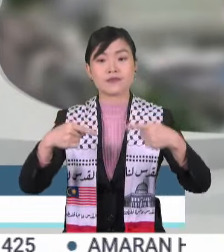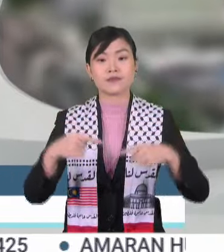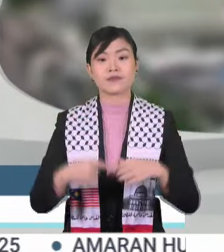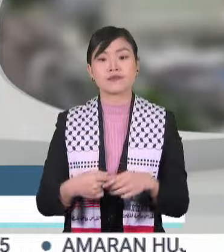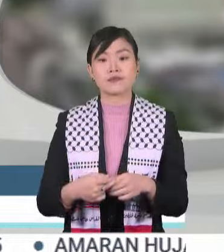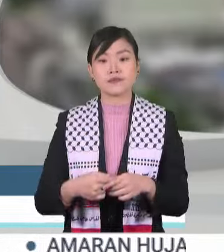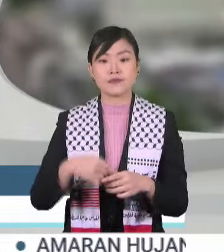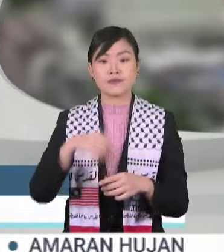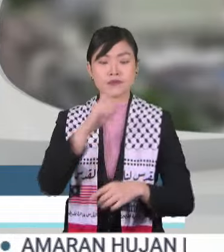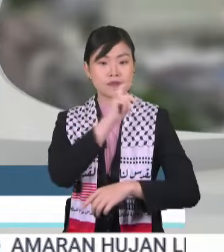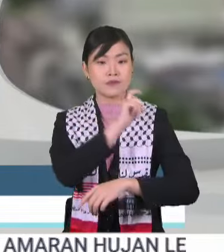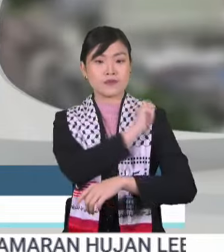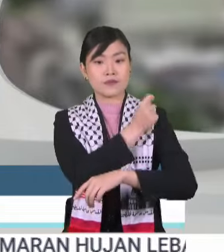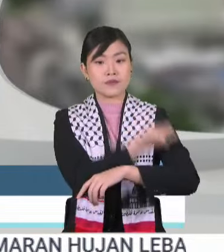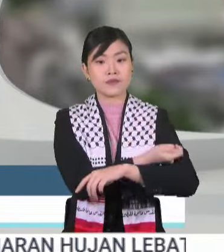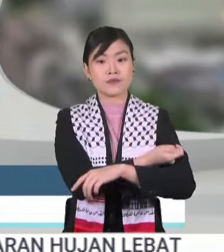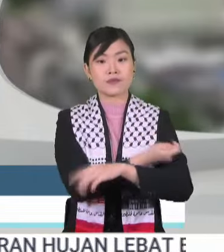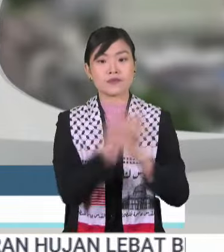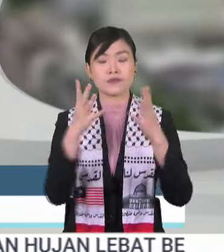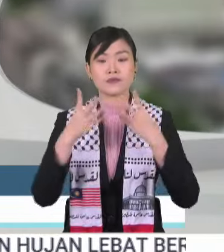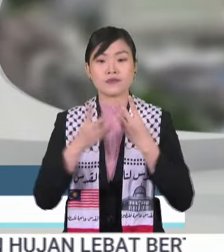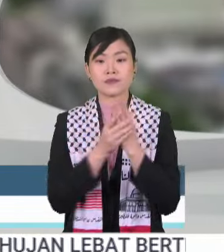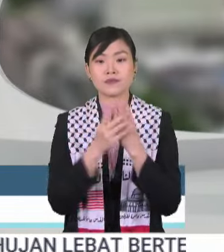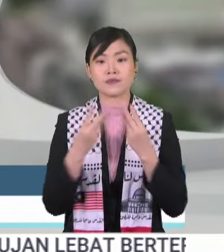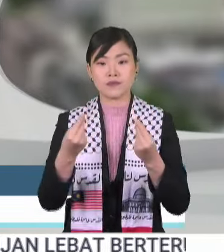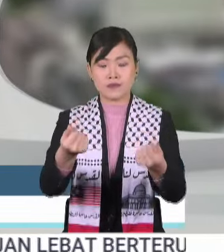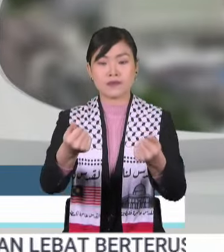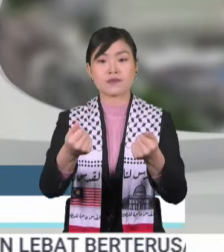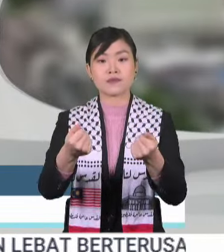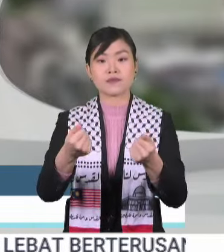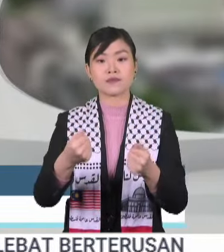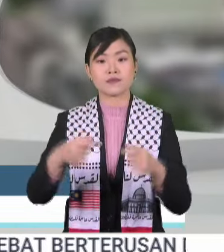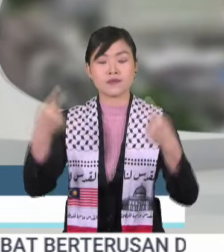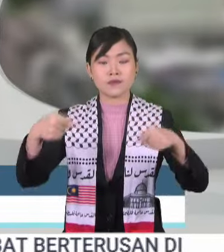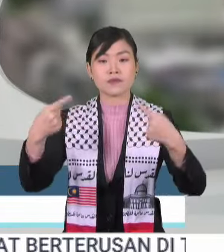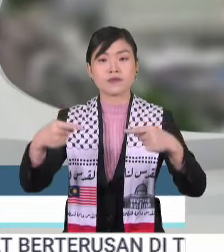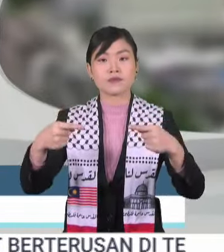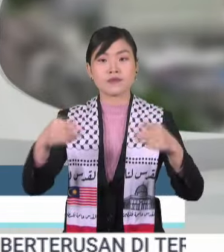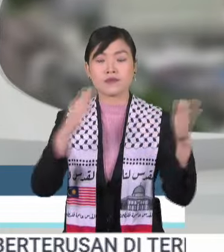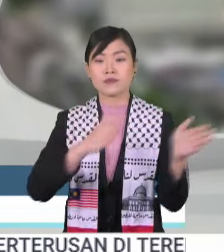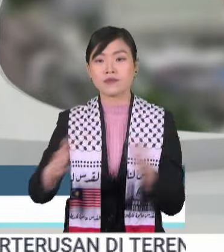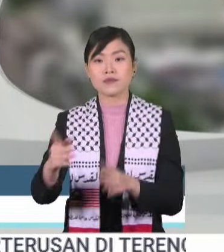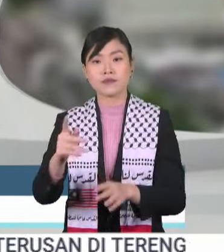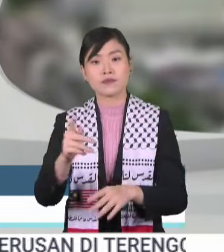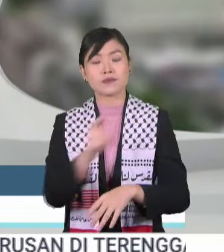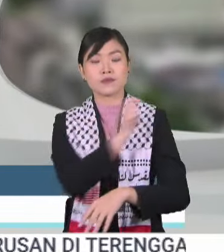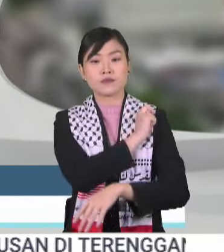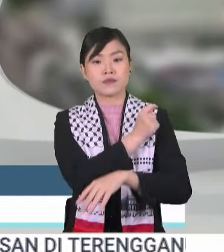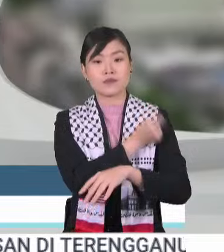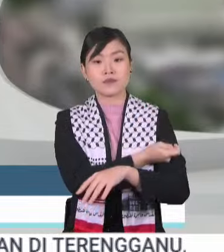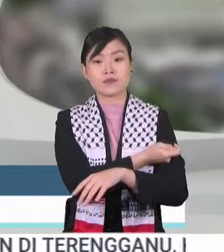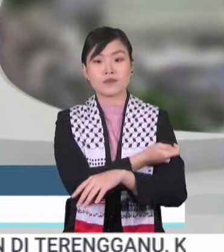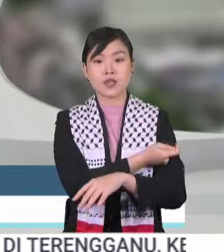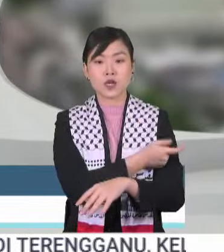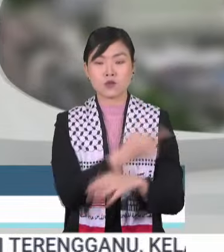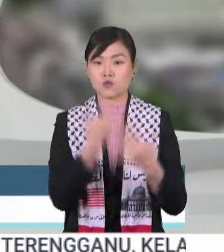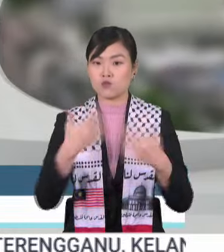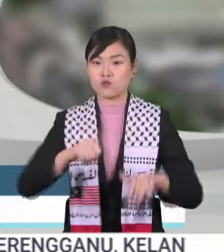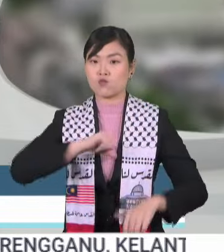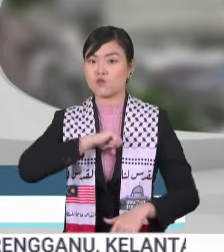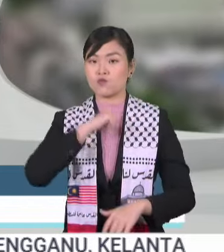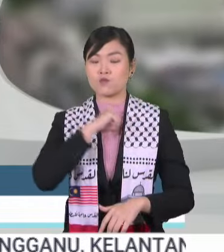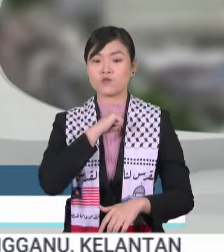energy efficiency challenge 2023 anjuran suruhanjaya tenaga amat membanggakan